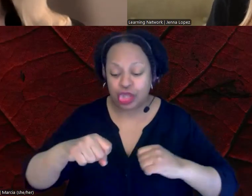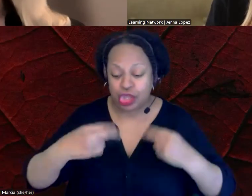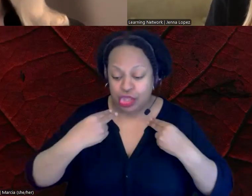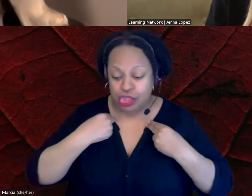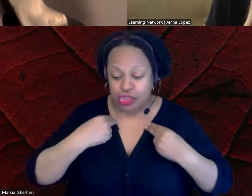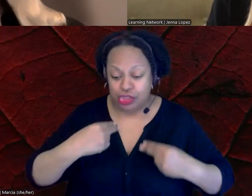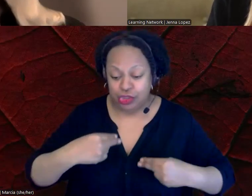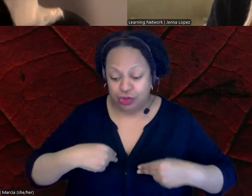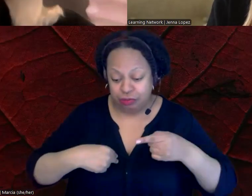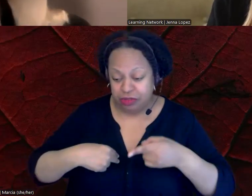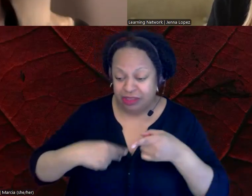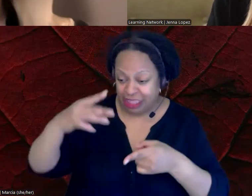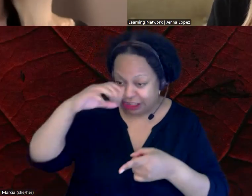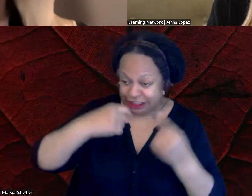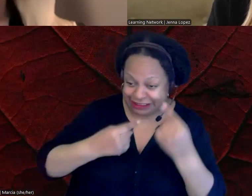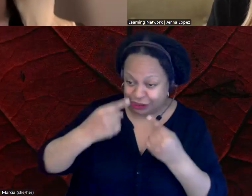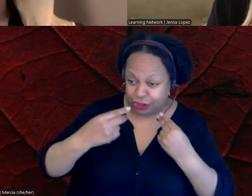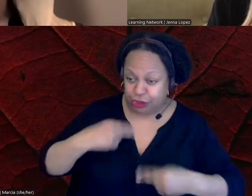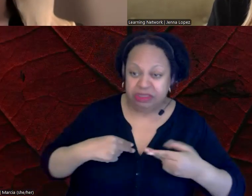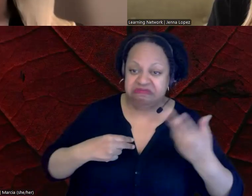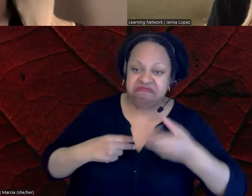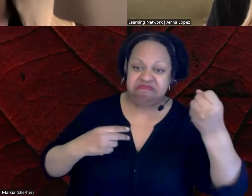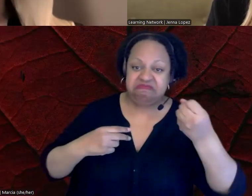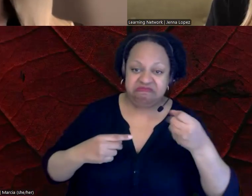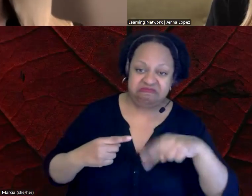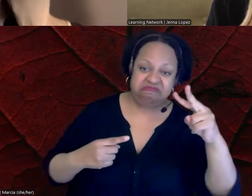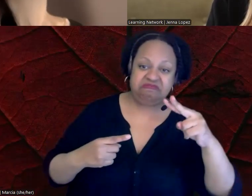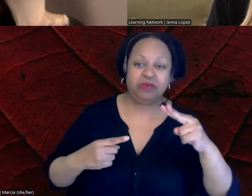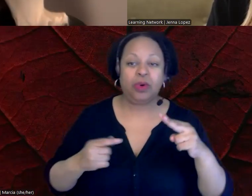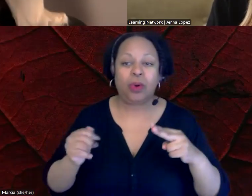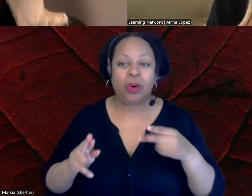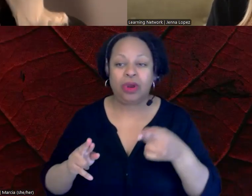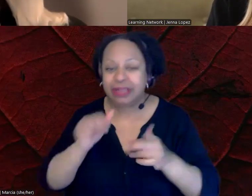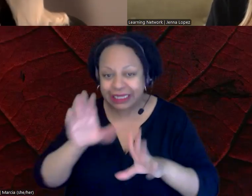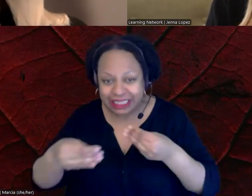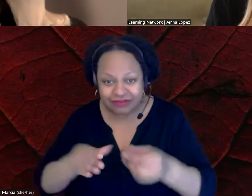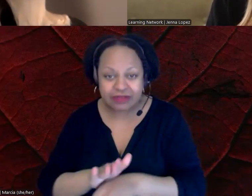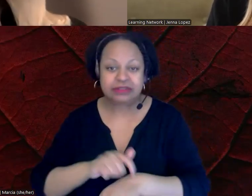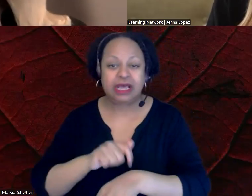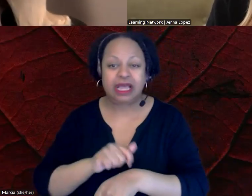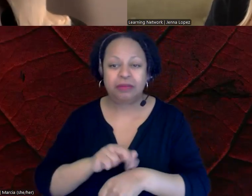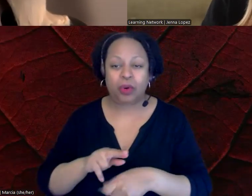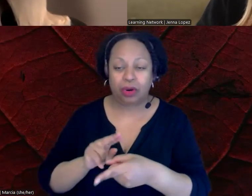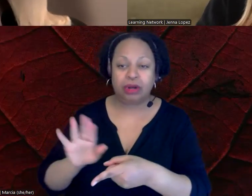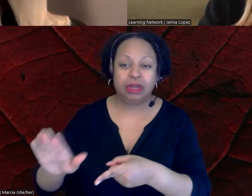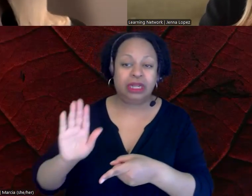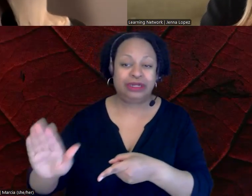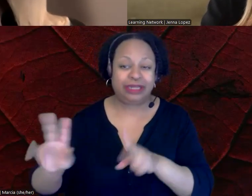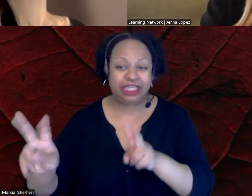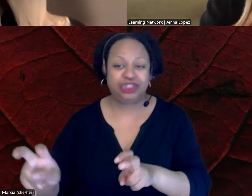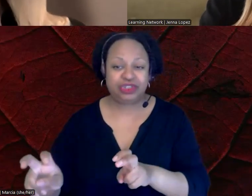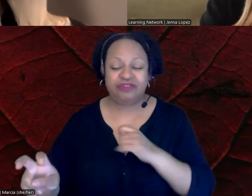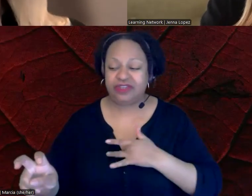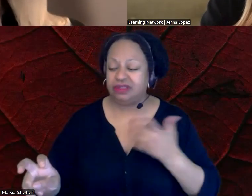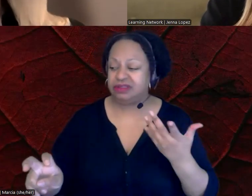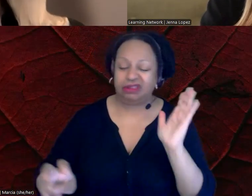croire, ou on refuse d'accorder le temps nécessaire, ou on ne pas regarder quelque chose et croire que c'est vraiment quelque chose qui n'est pas pratique. Je